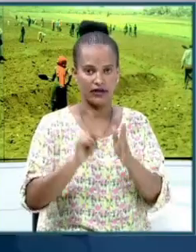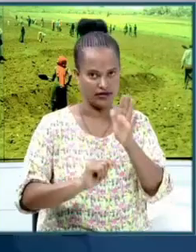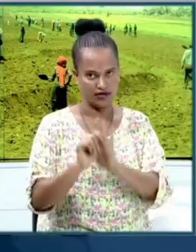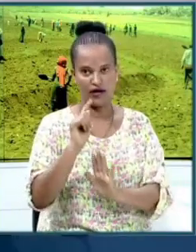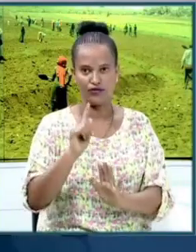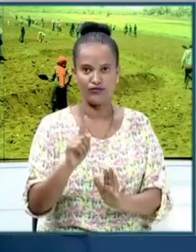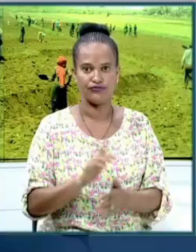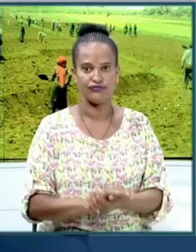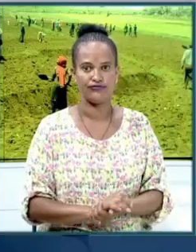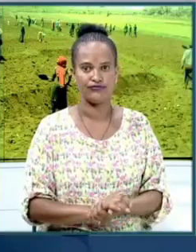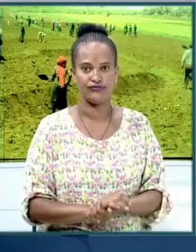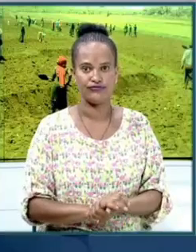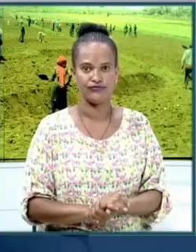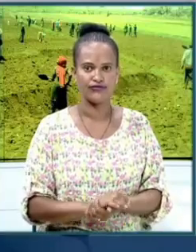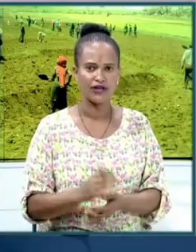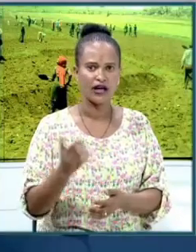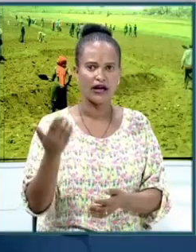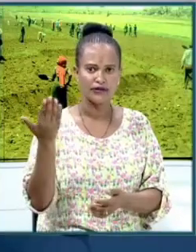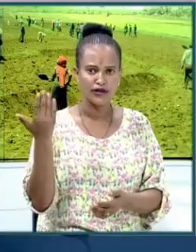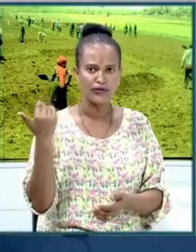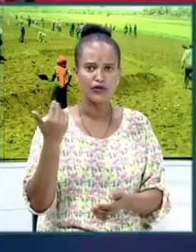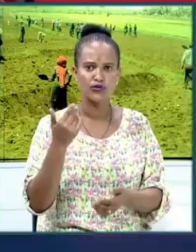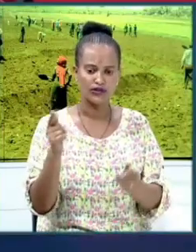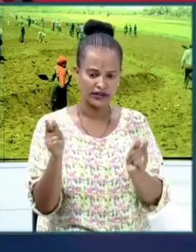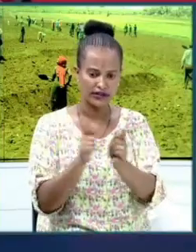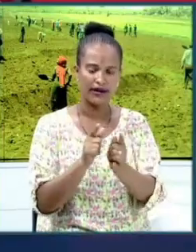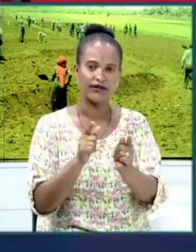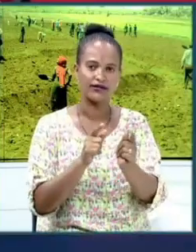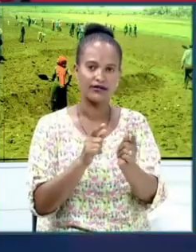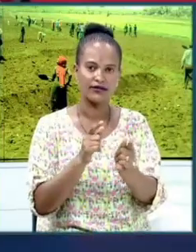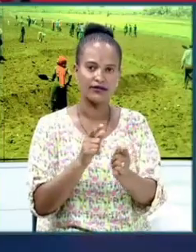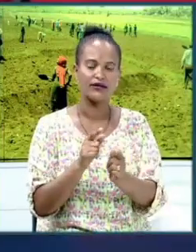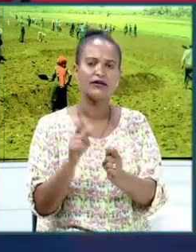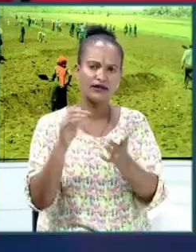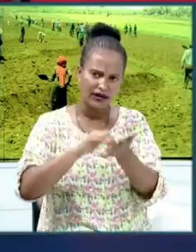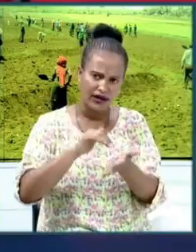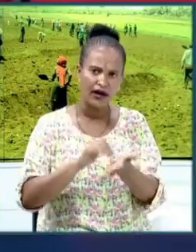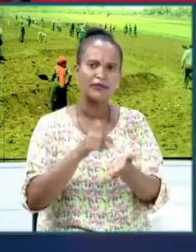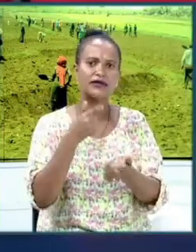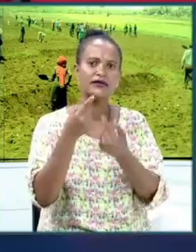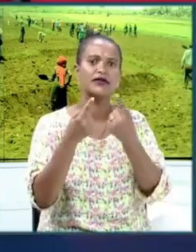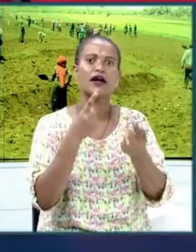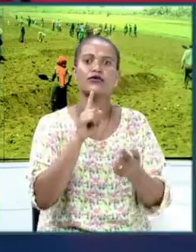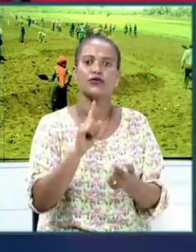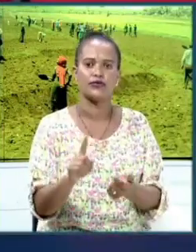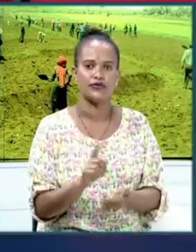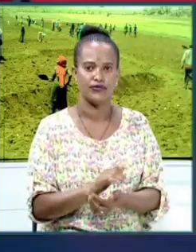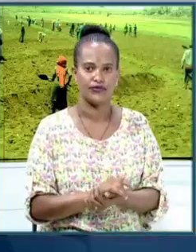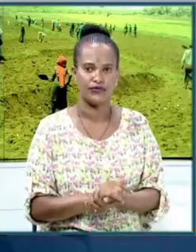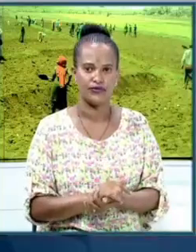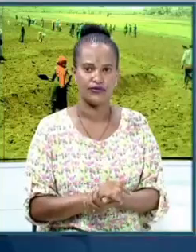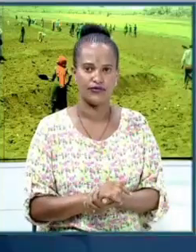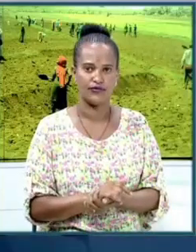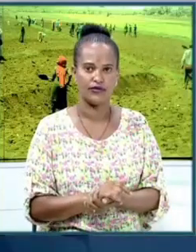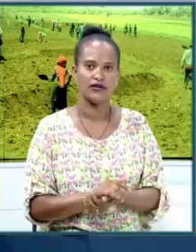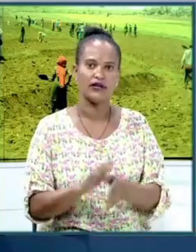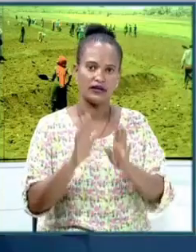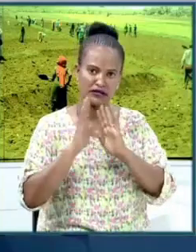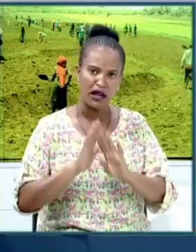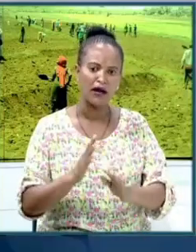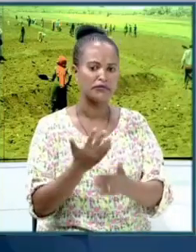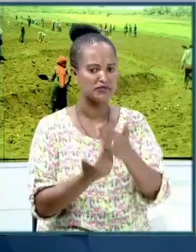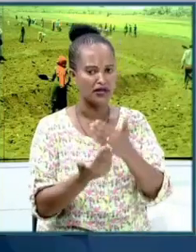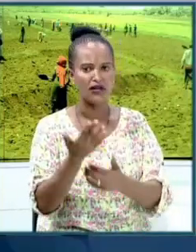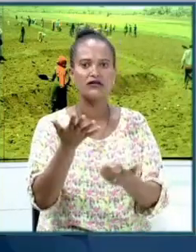እዩ። ኣብ ዝነበሩ ርክባት ናይ ዲፕሎማሲ ተደጋጋሚ ንዘራረበሉ ሓደ እዚ ሰላም ዘተ ካሊእ